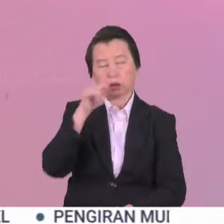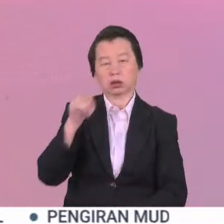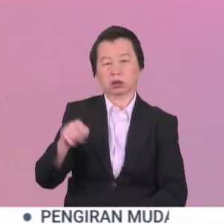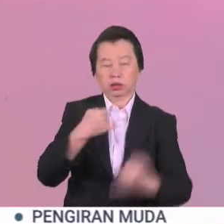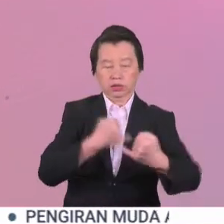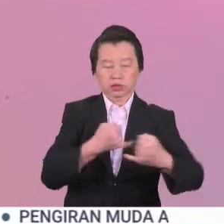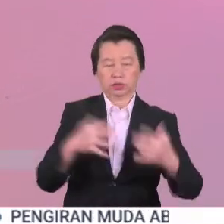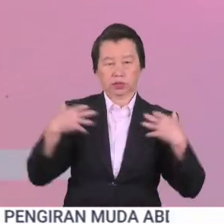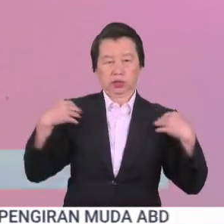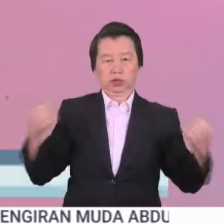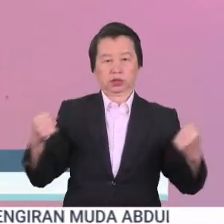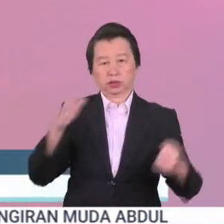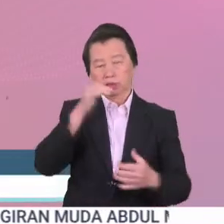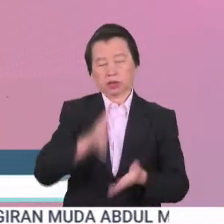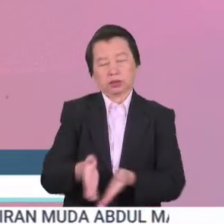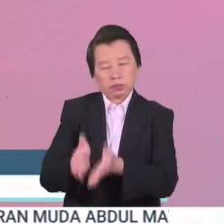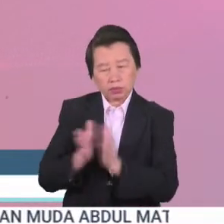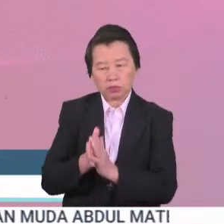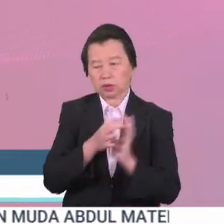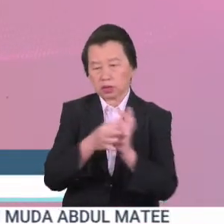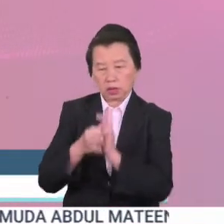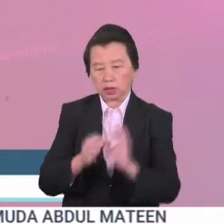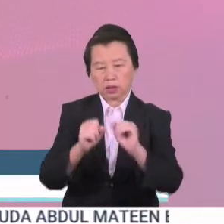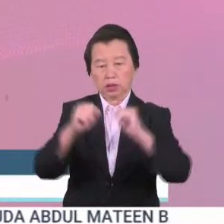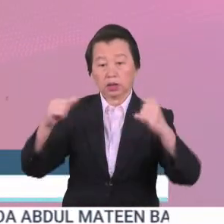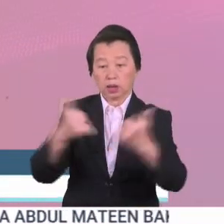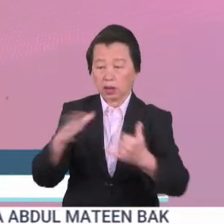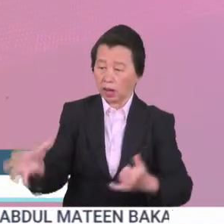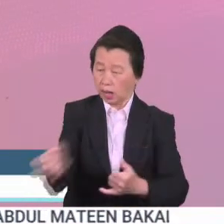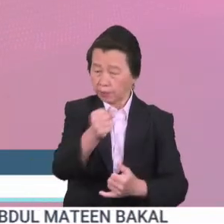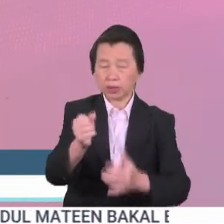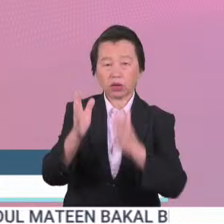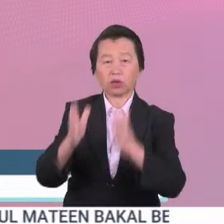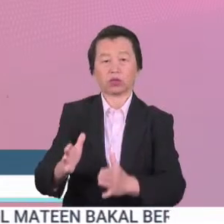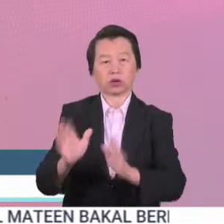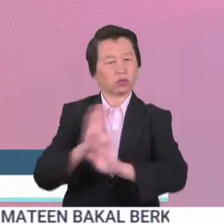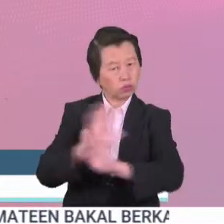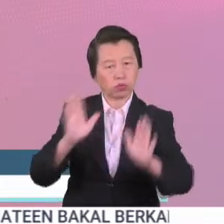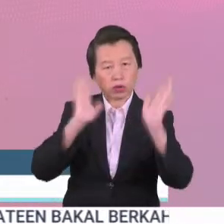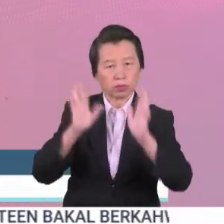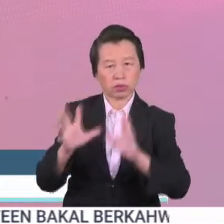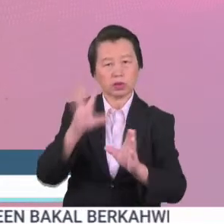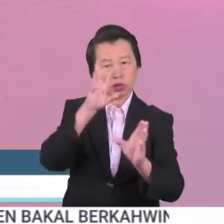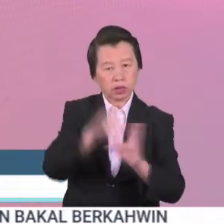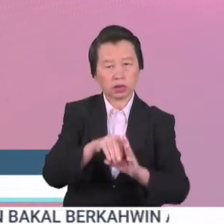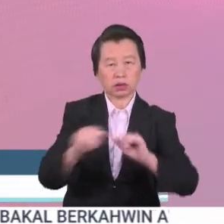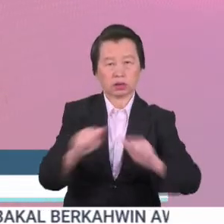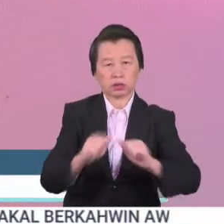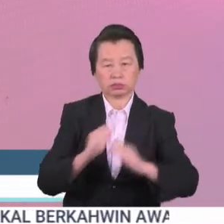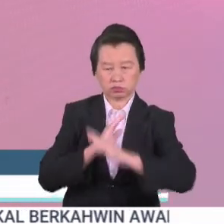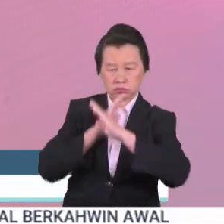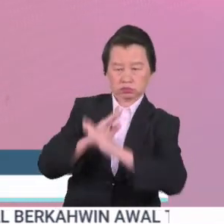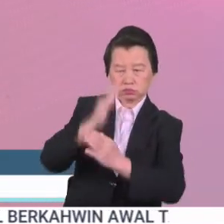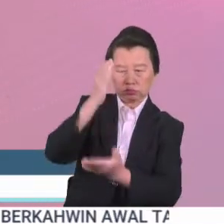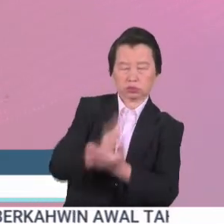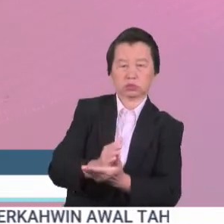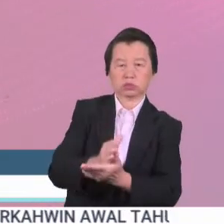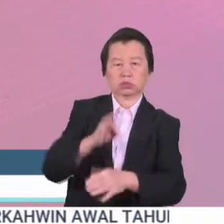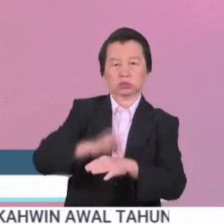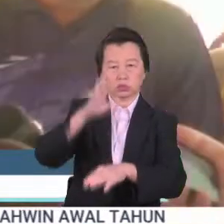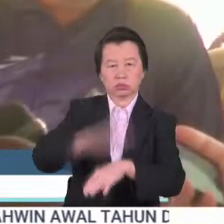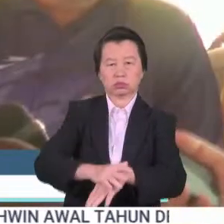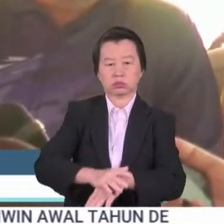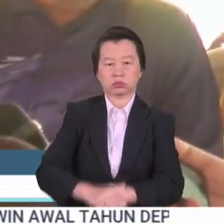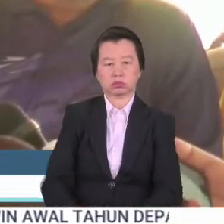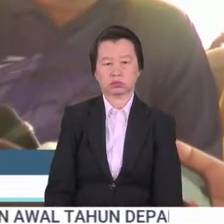itu jabatan kesihatan Melaka memohon kerjasama semua Syarikat yang menggaji warga asing untuk terlibat dalam aktiviti membanteras wabak